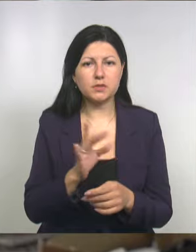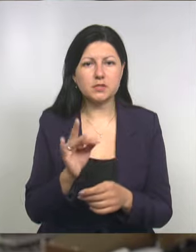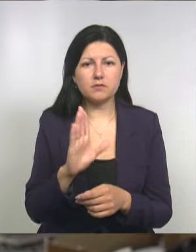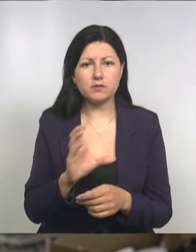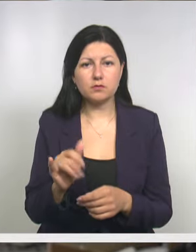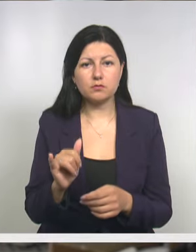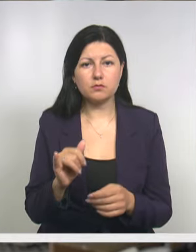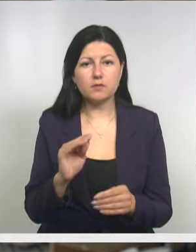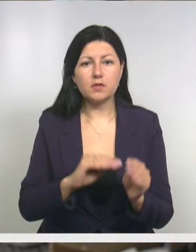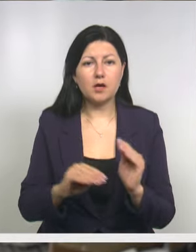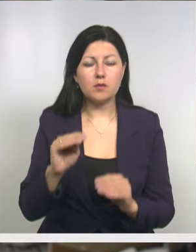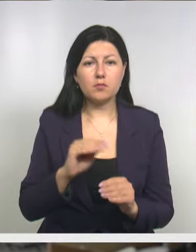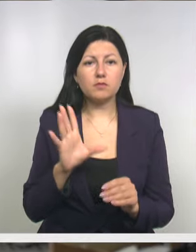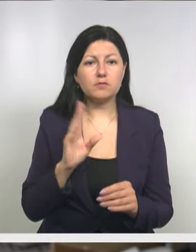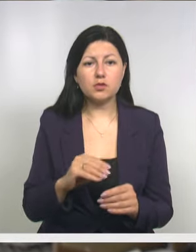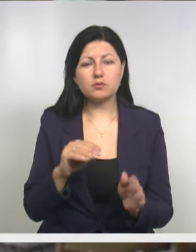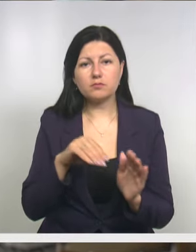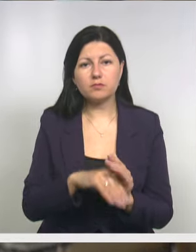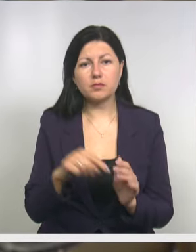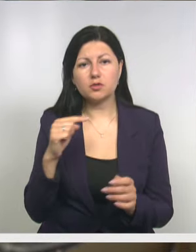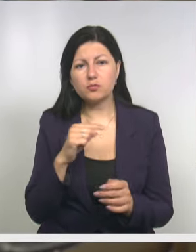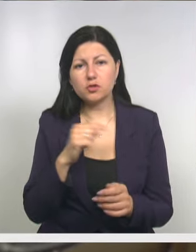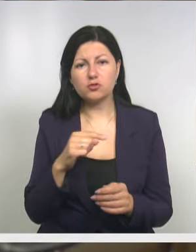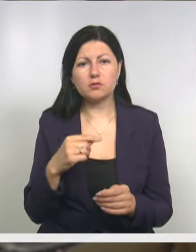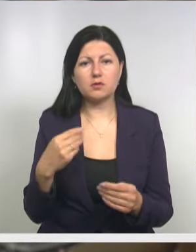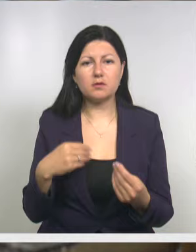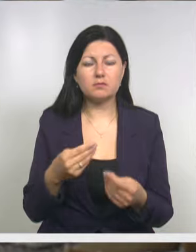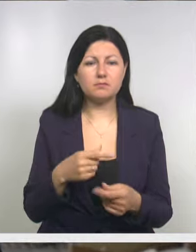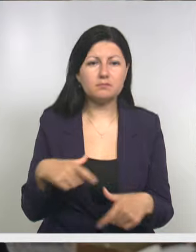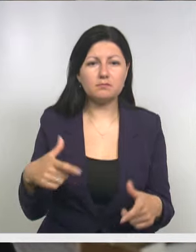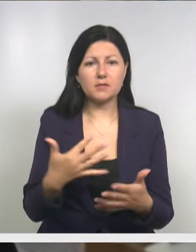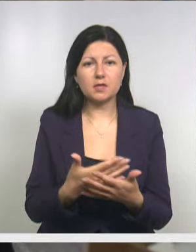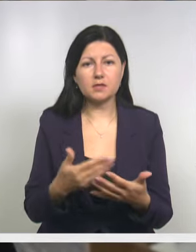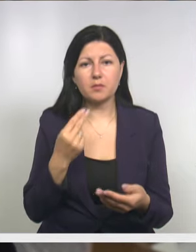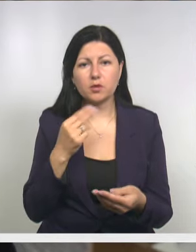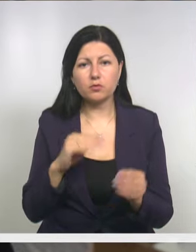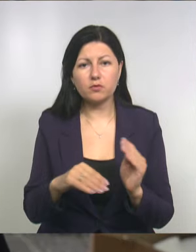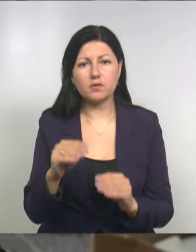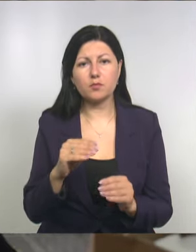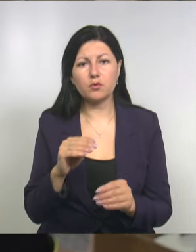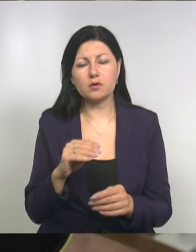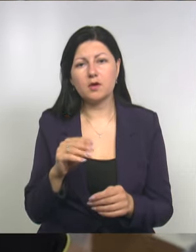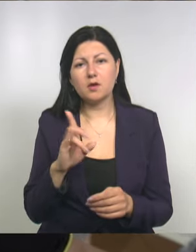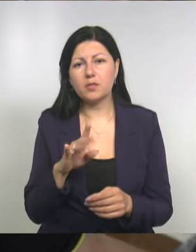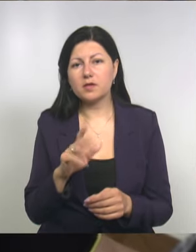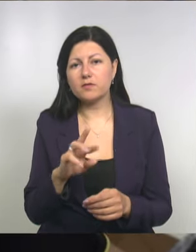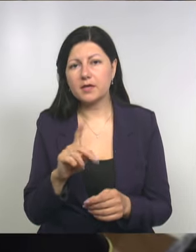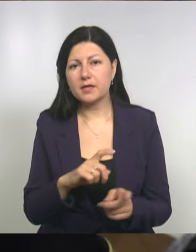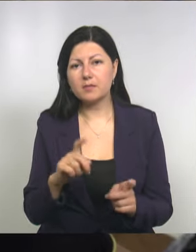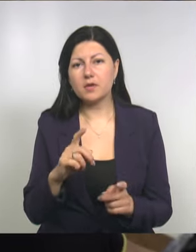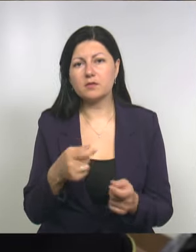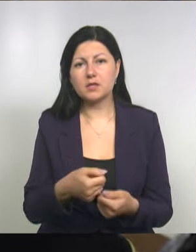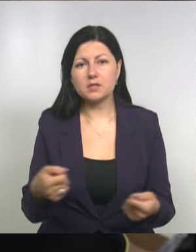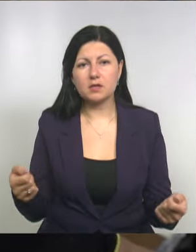мы включаем все, начиная от нижнего белья, зубных щеток, и продуктовые наборы, и бытовая химия, и заканчиваем там даже